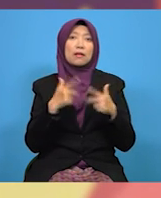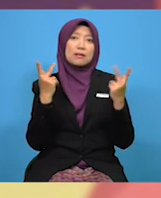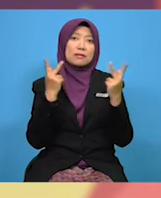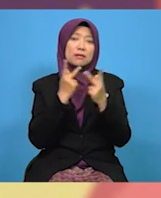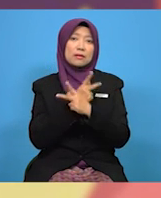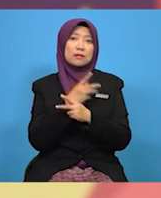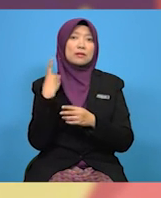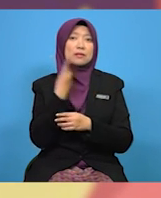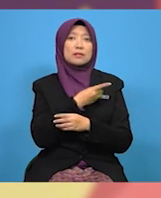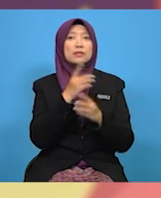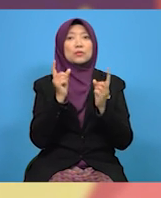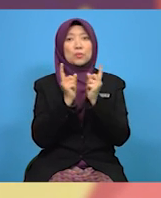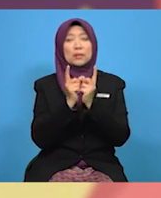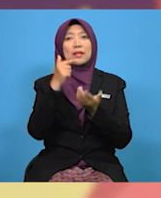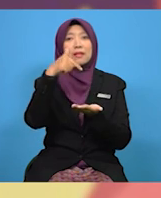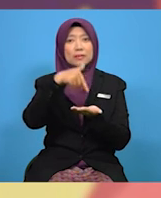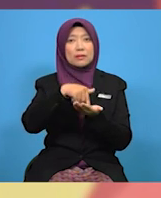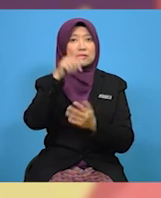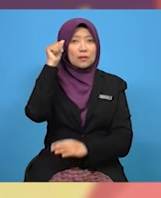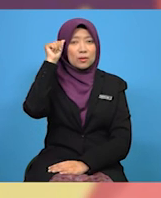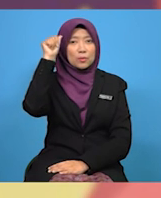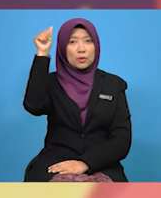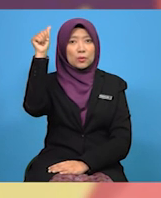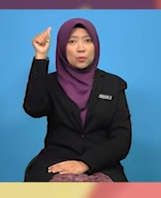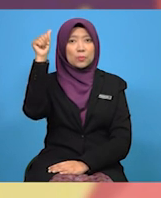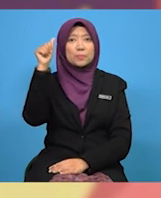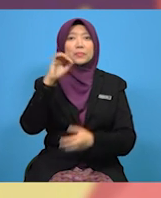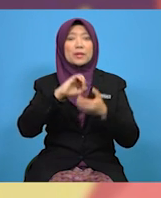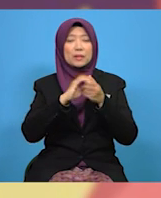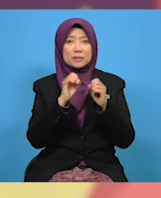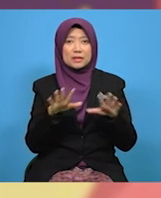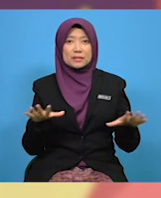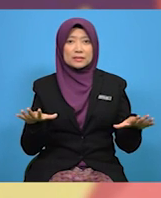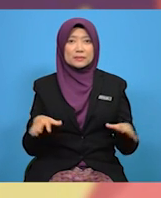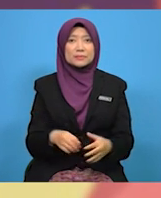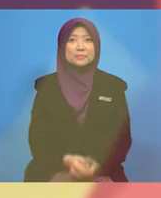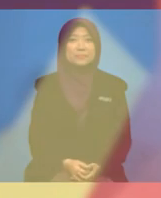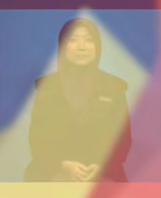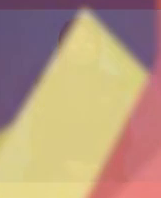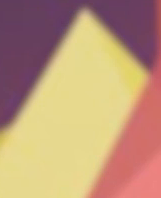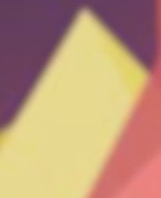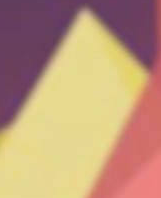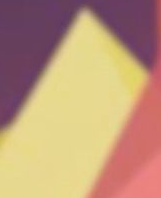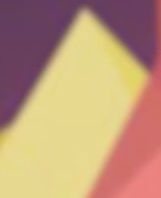dan semoga kita jumpa lagi Assalamualaikum dan salam sejahtera